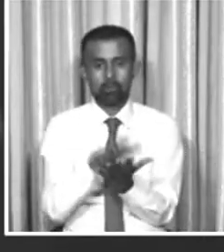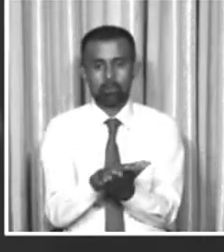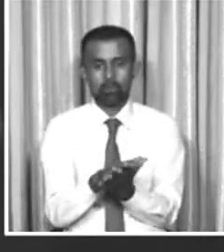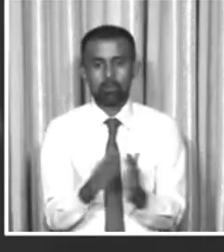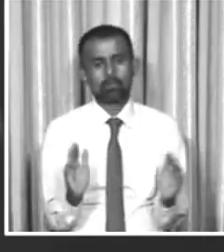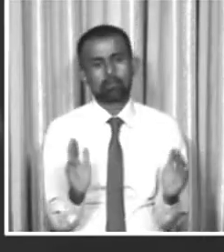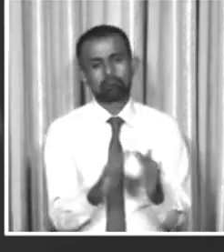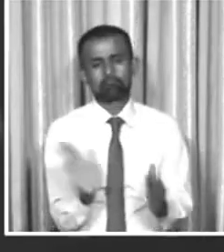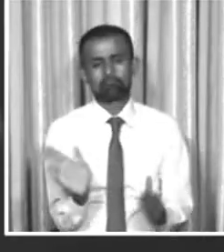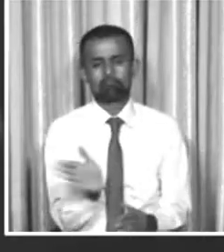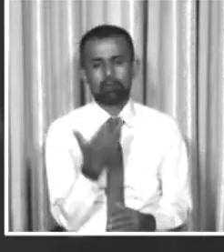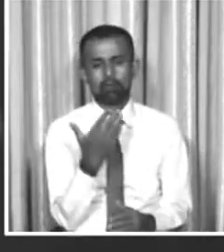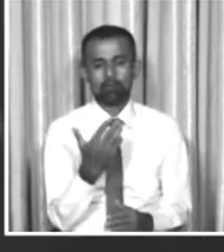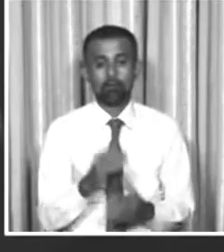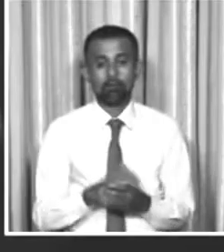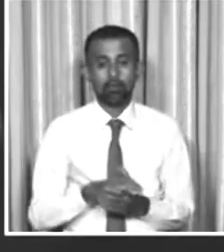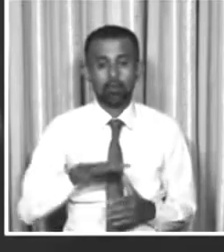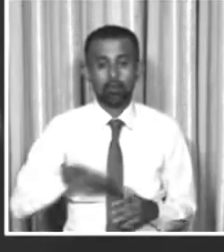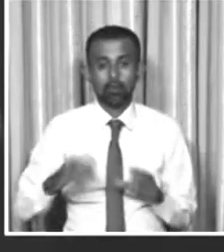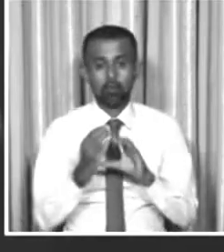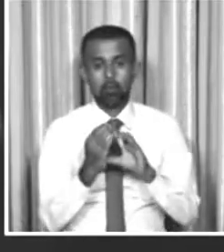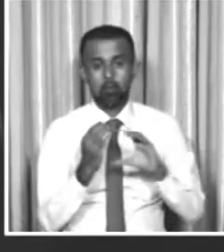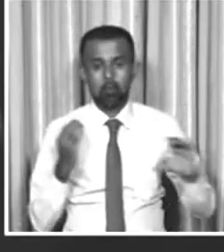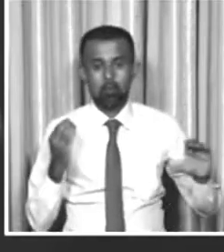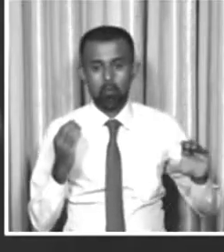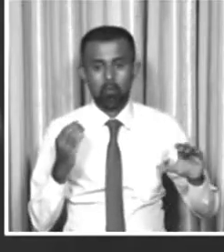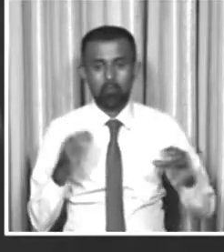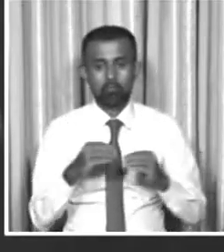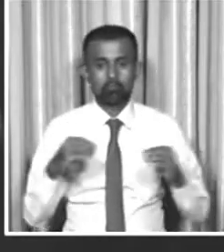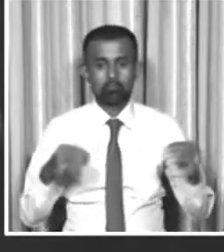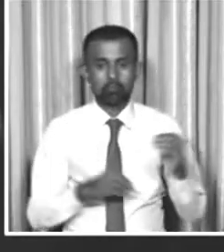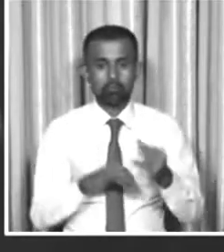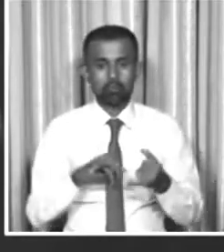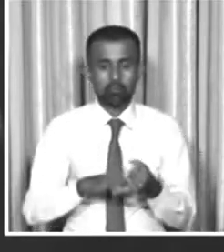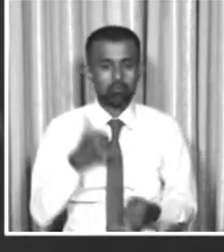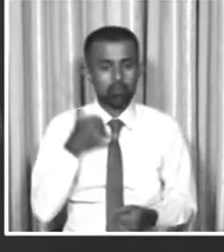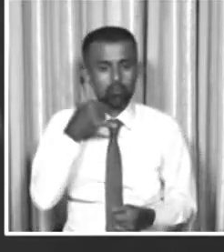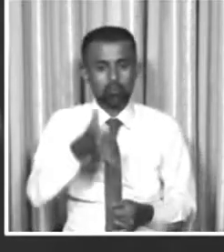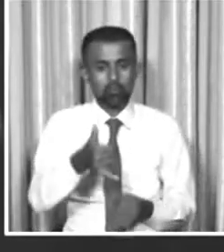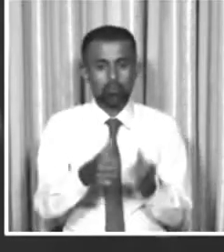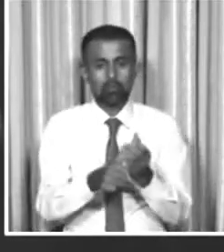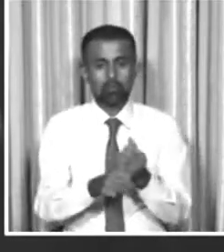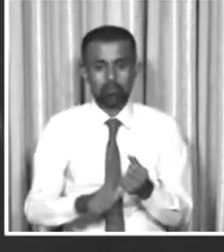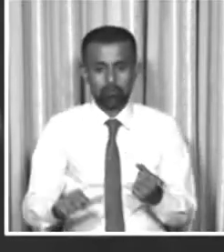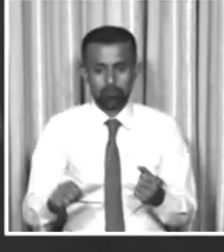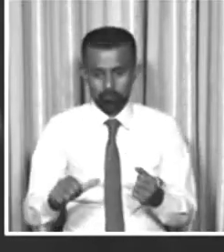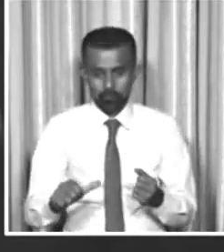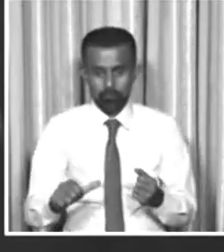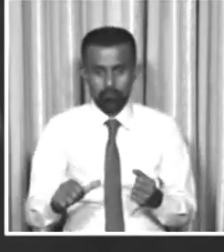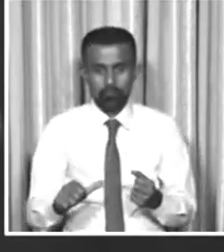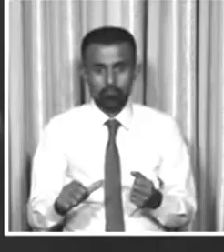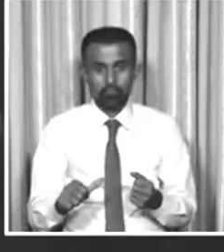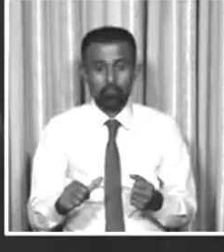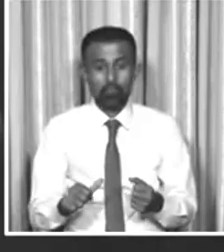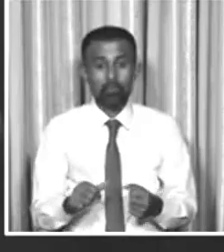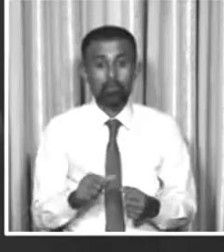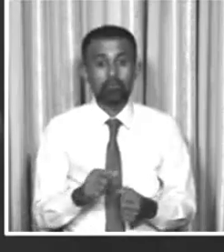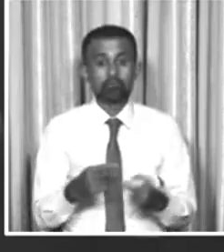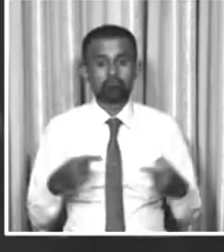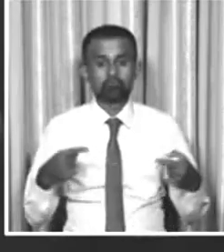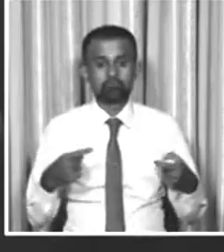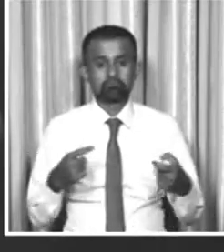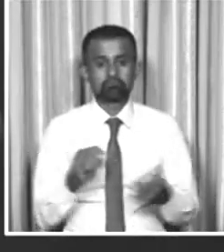යනවා. ගලි බවුසරය වෙනුවට සමග ජන බලවේගය නියෝජනය කරන්න යුද ටැංකියක් හෙට අනිද්දාට